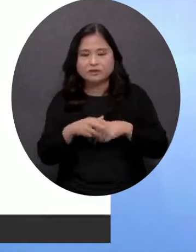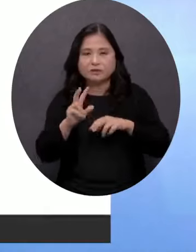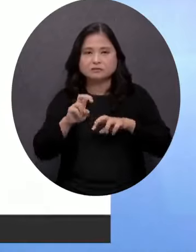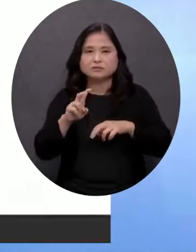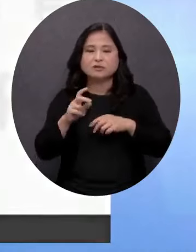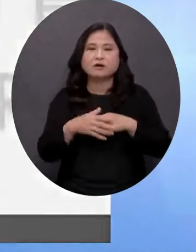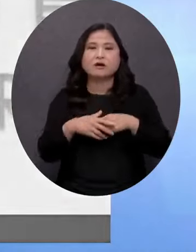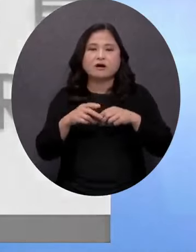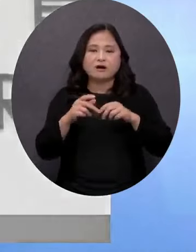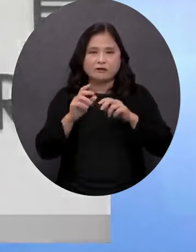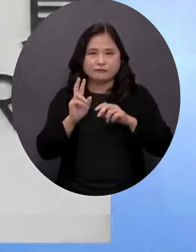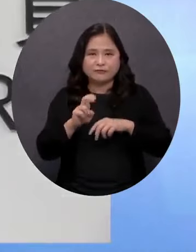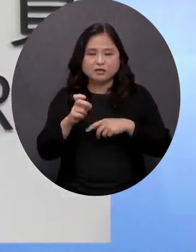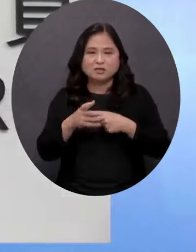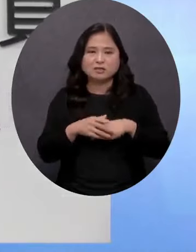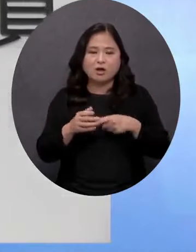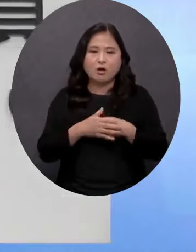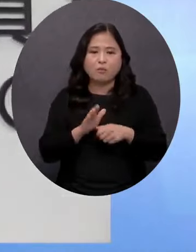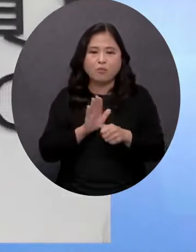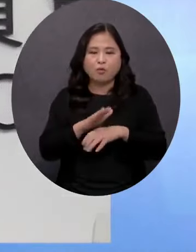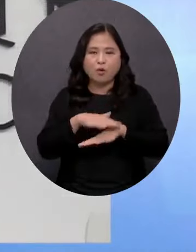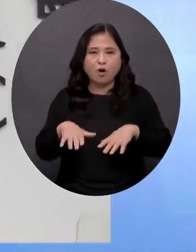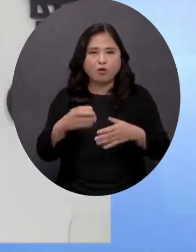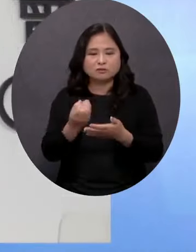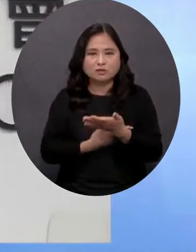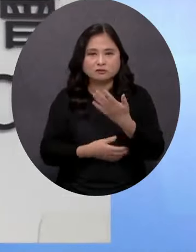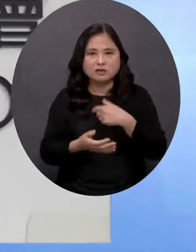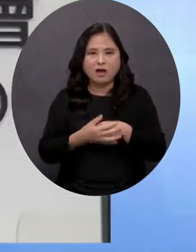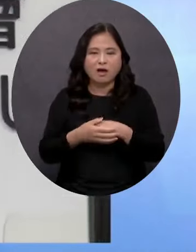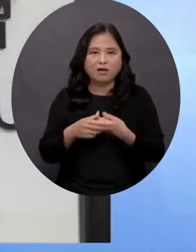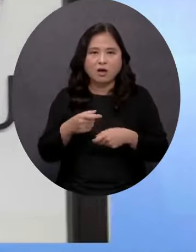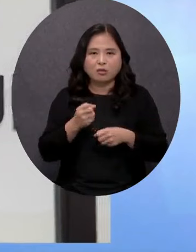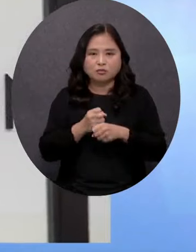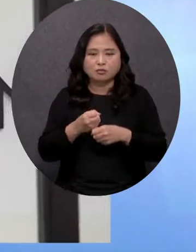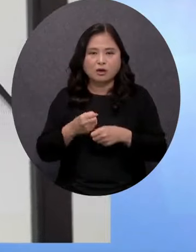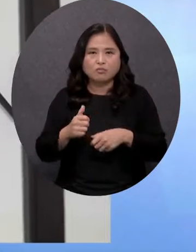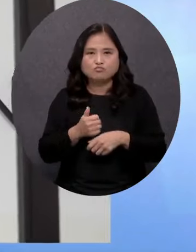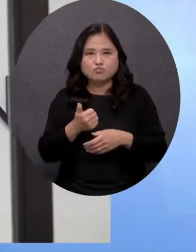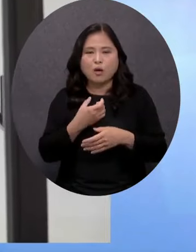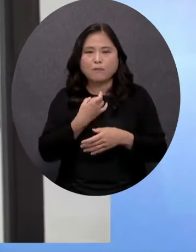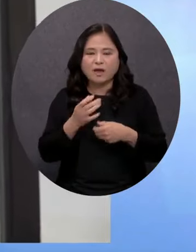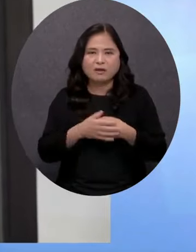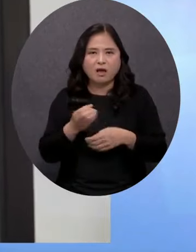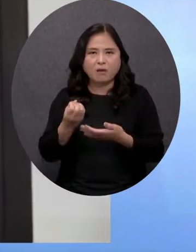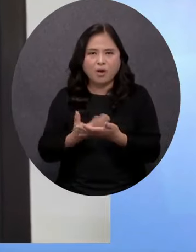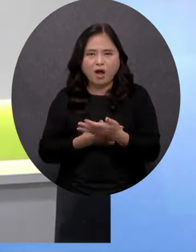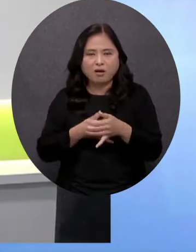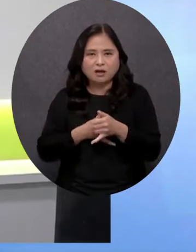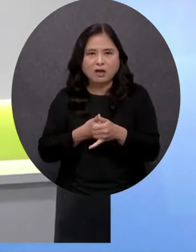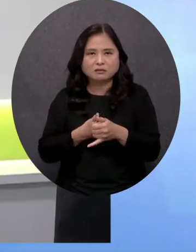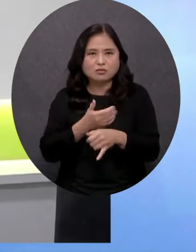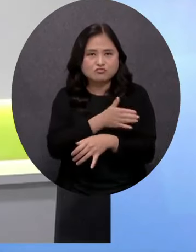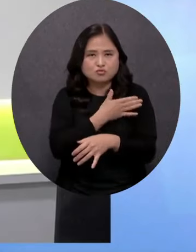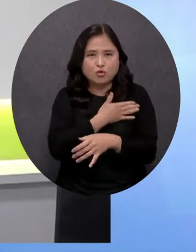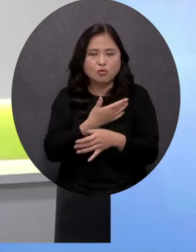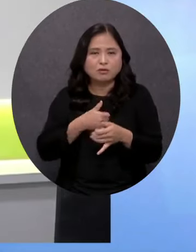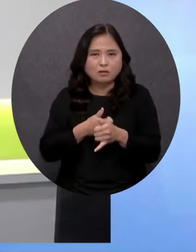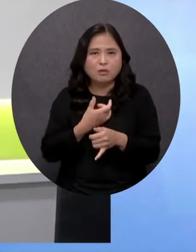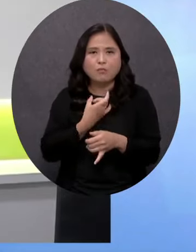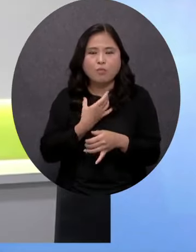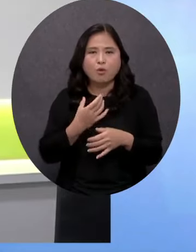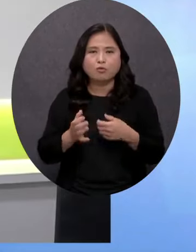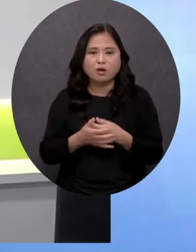资讯保安政策有欠全面和具体，没有实际程序给员工依循，员工的保障个人资料私